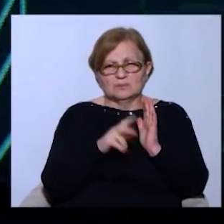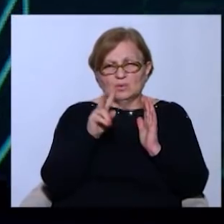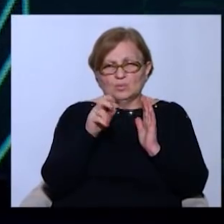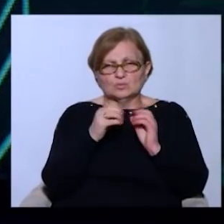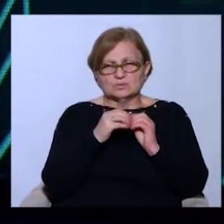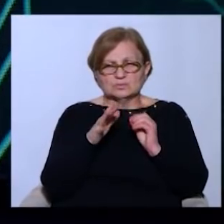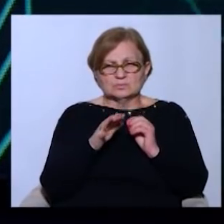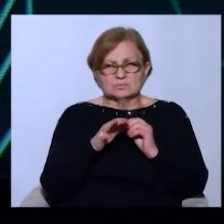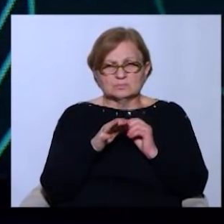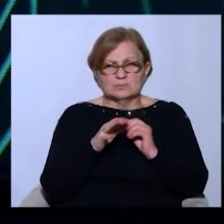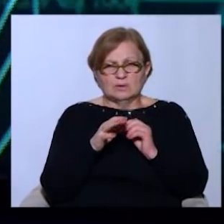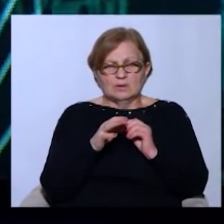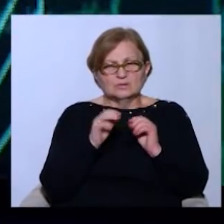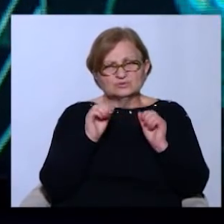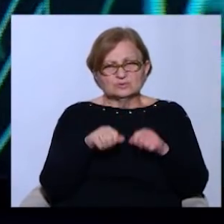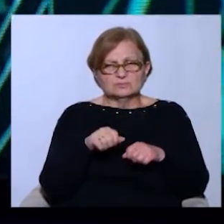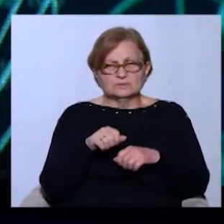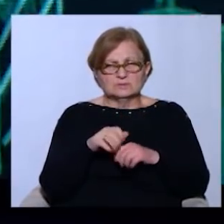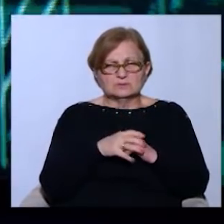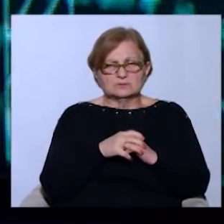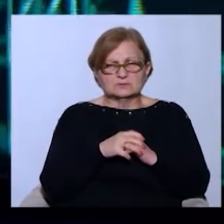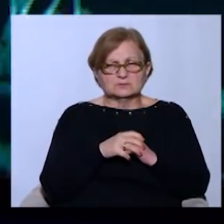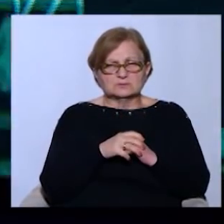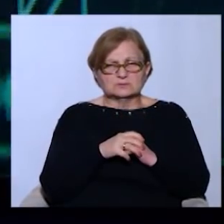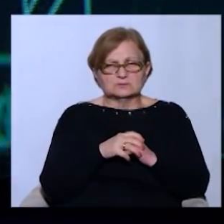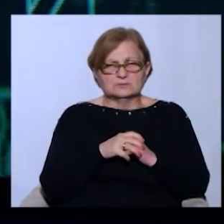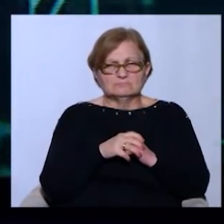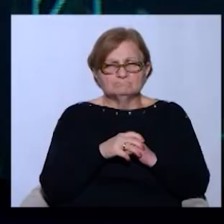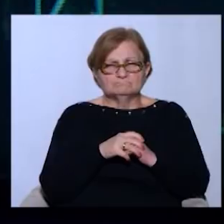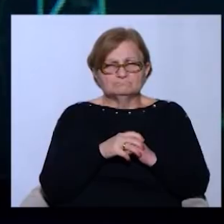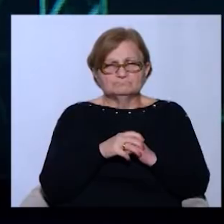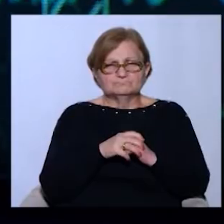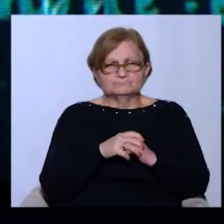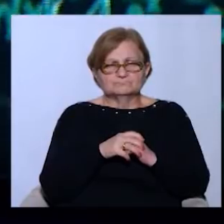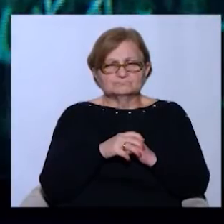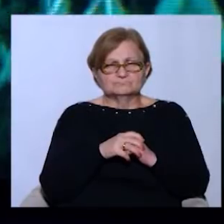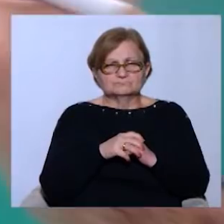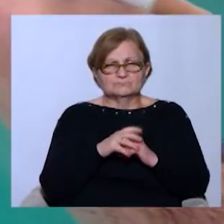215 შემიძლია მე ჩავწერო. მოდი ეს თეთრი ფერი ავიღოთ. ესე იგი